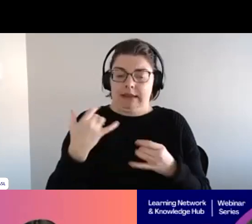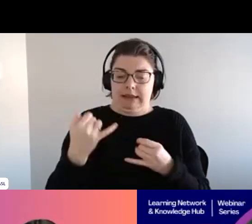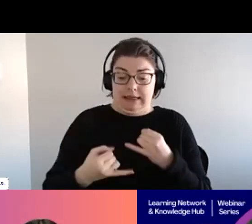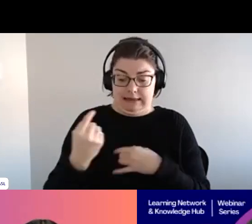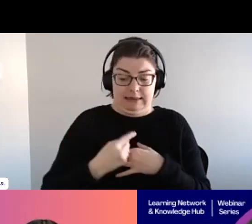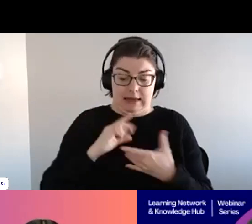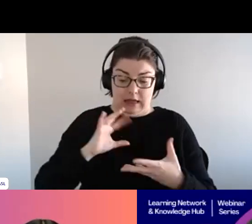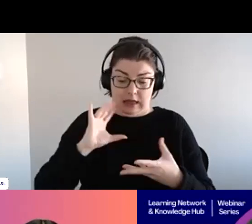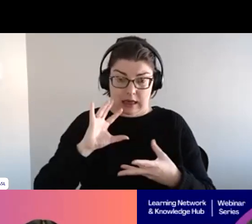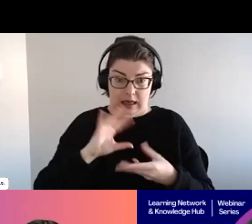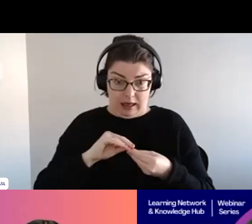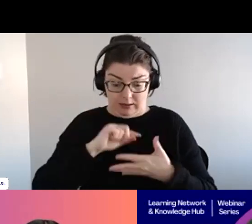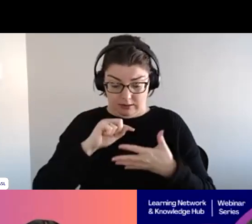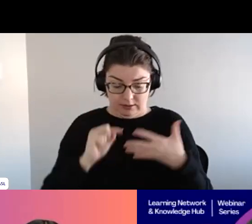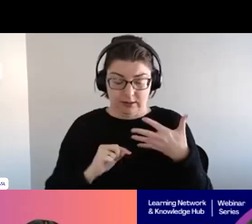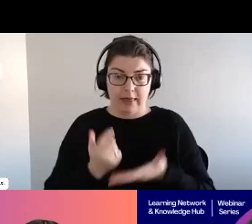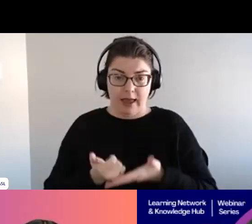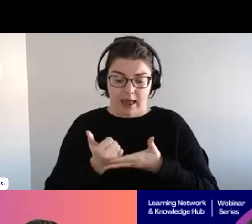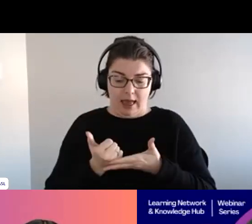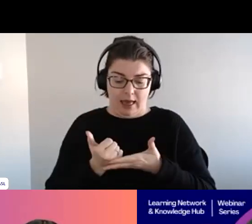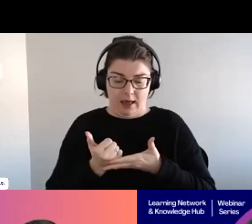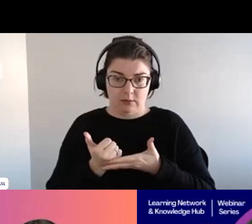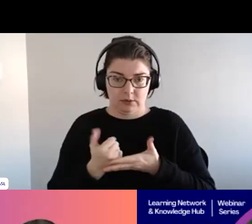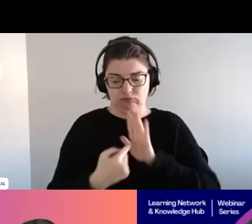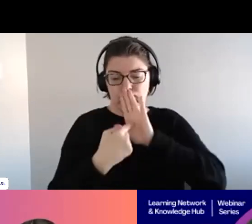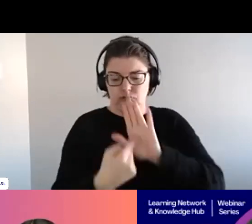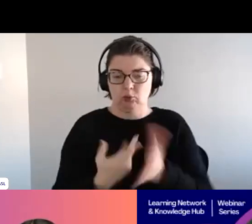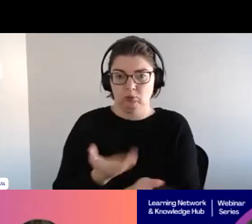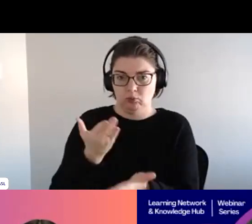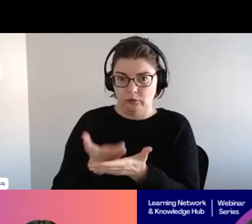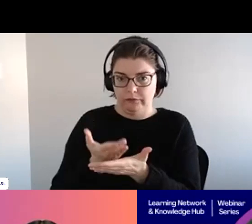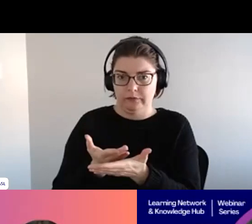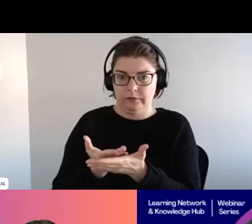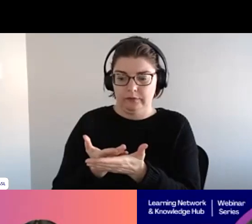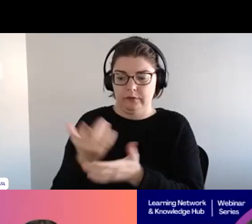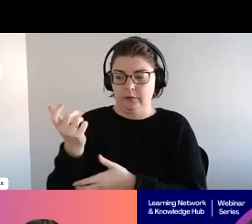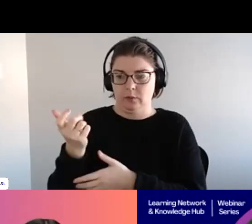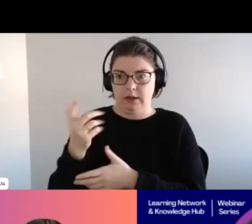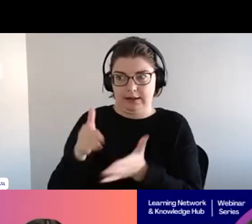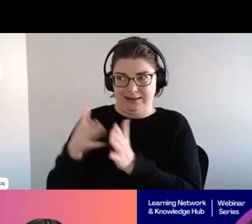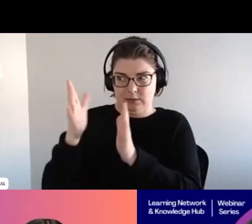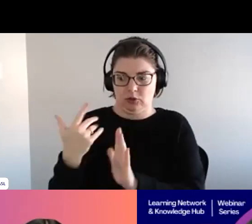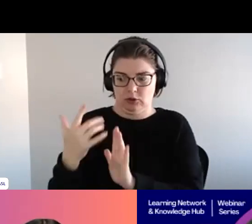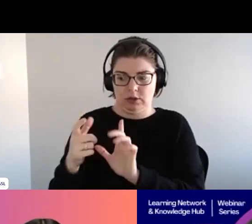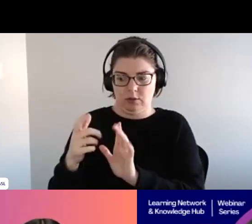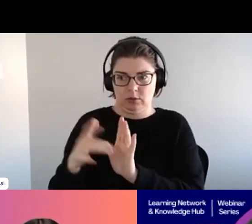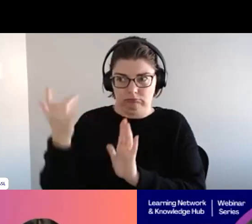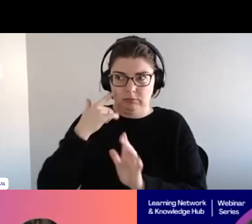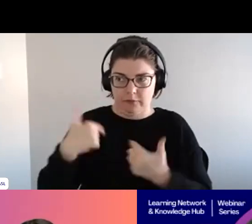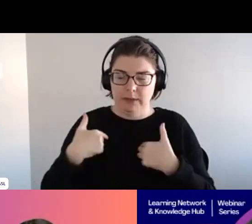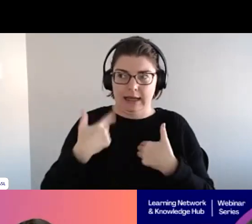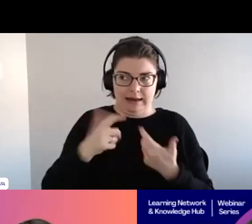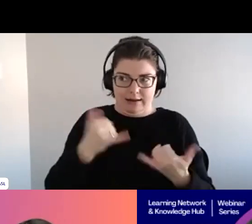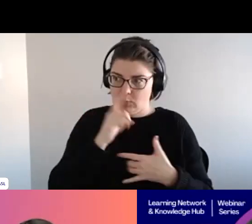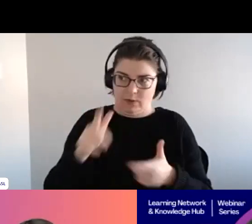devant le tribunal et je crois que tous ces éléments ont permis de créer donc de constituer une bonne